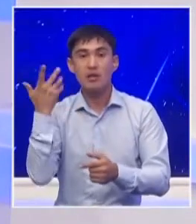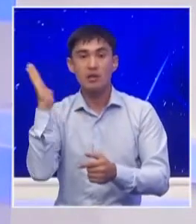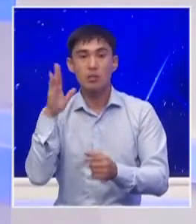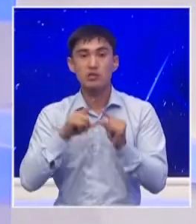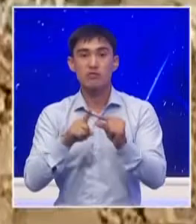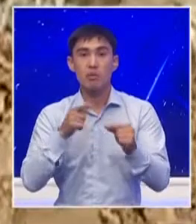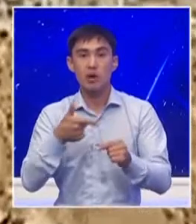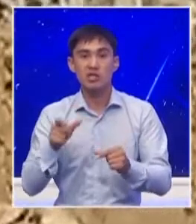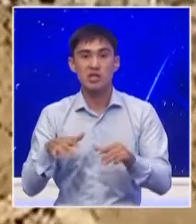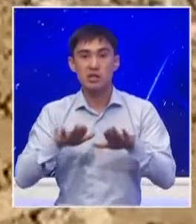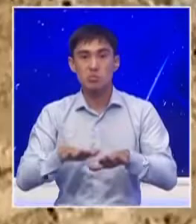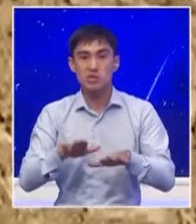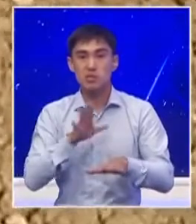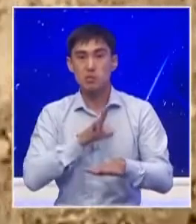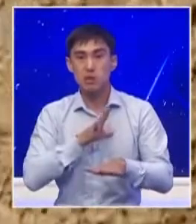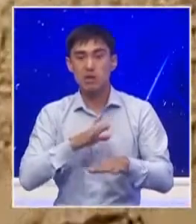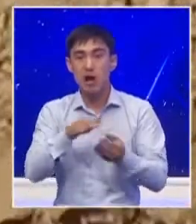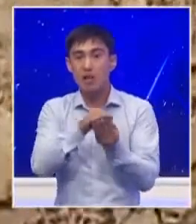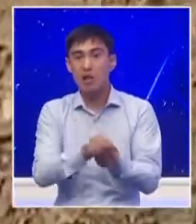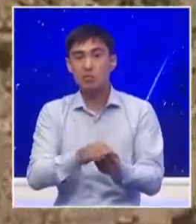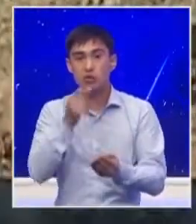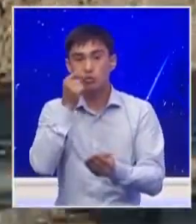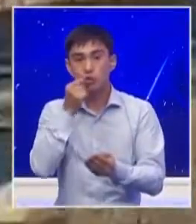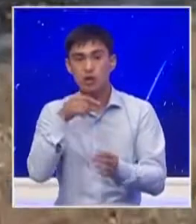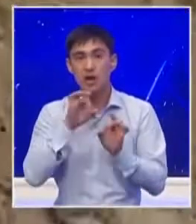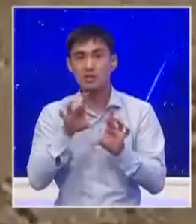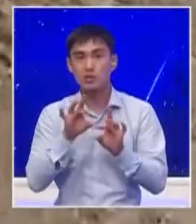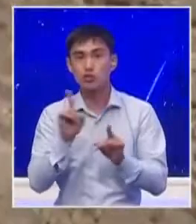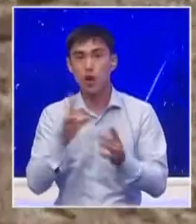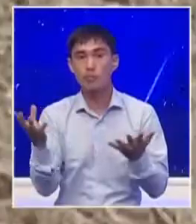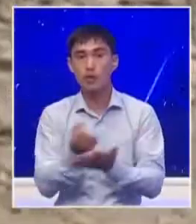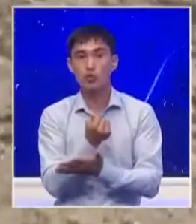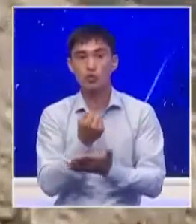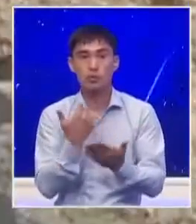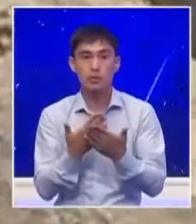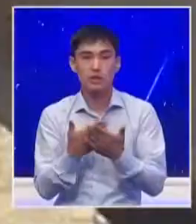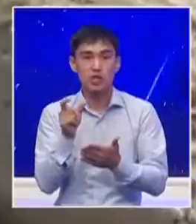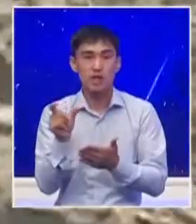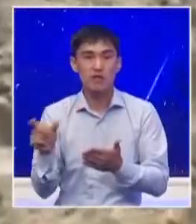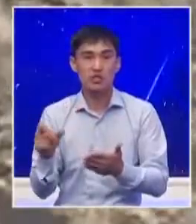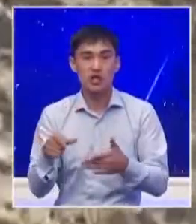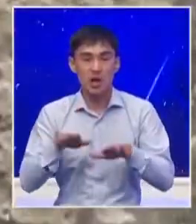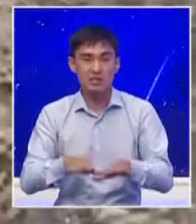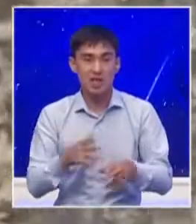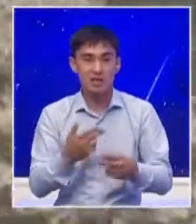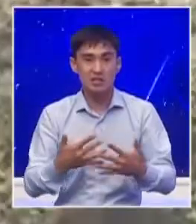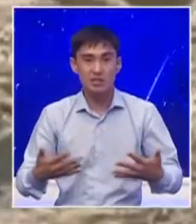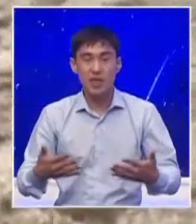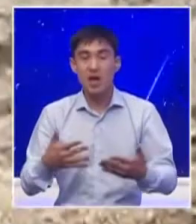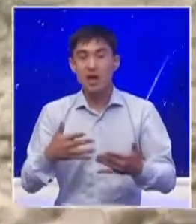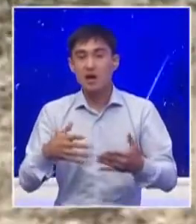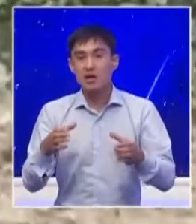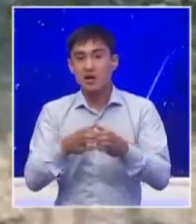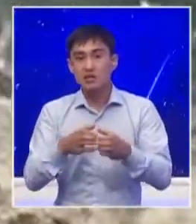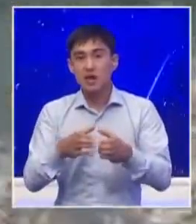горожанина на этом месте находилось кладбище мужчина рассказал что обнаружил предположительно человеческие останки редакция